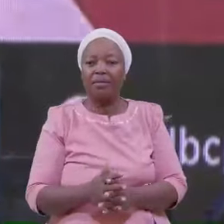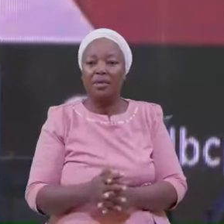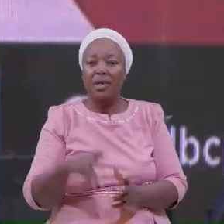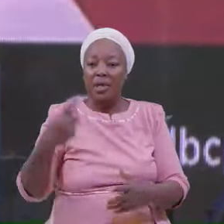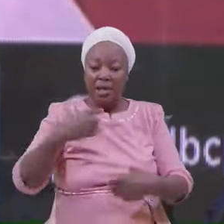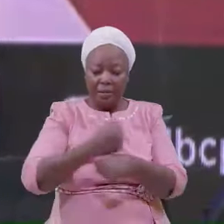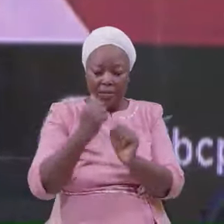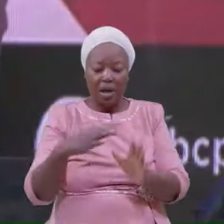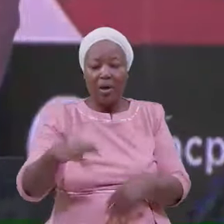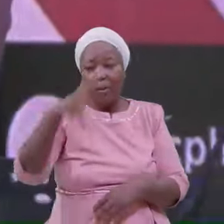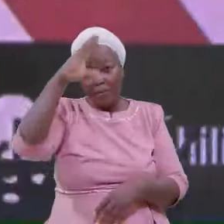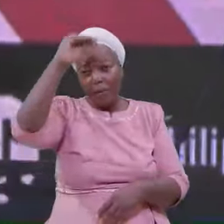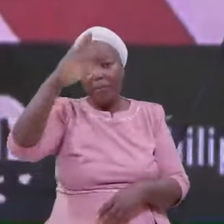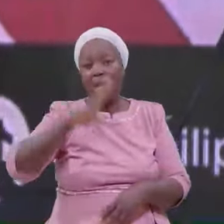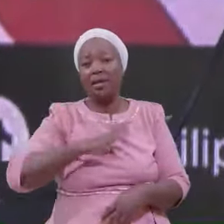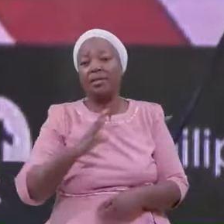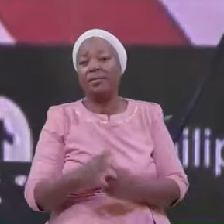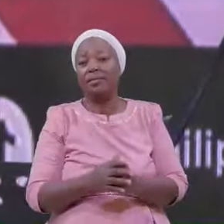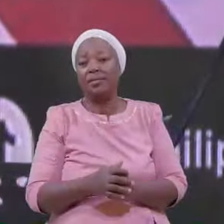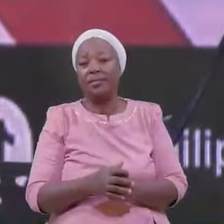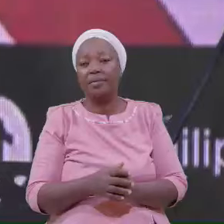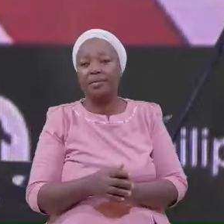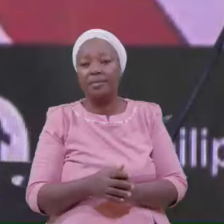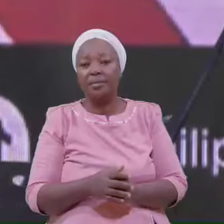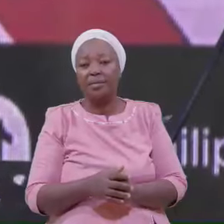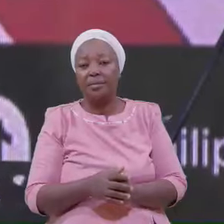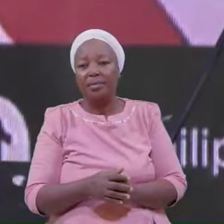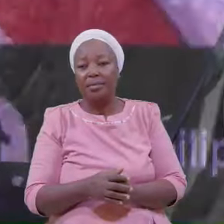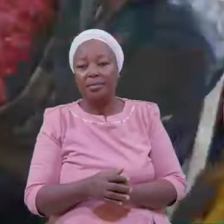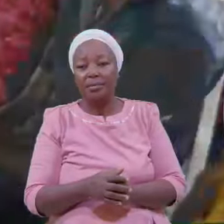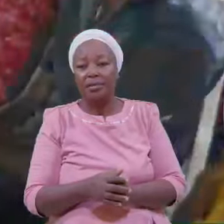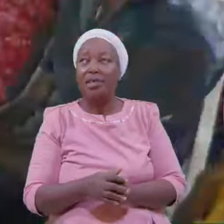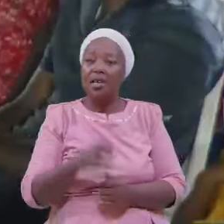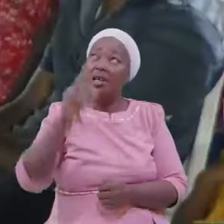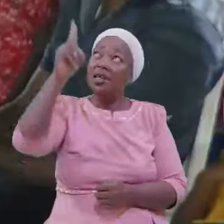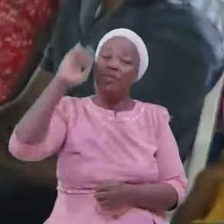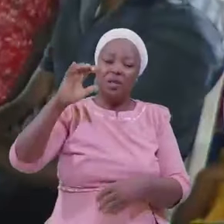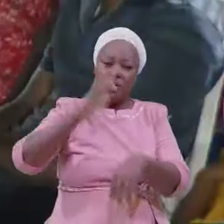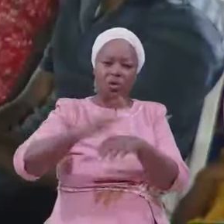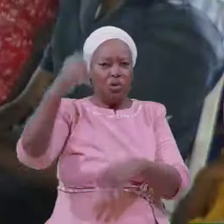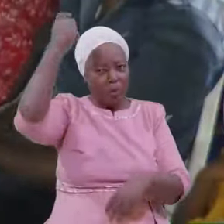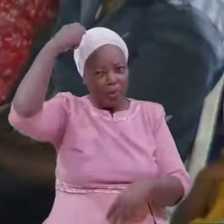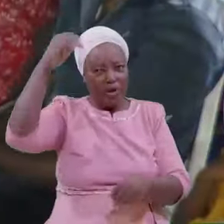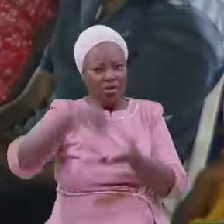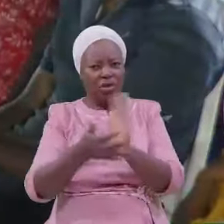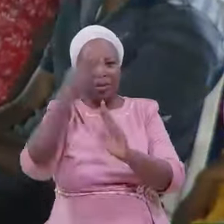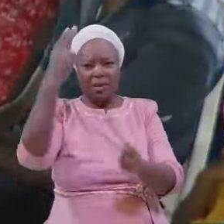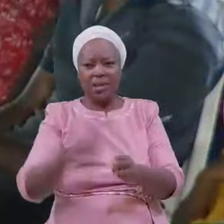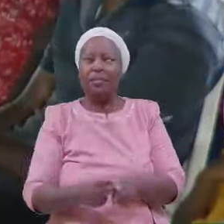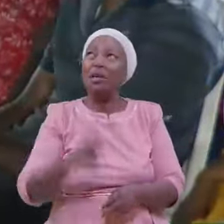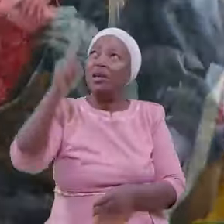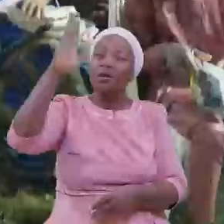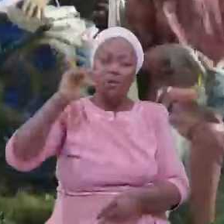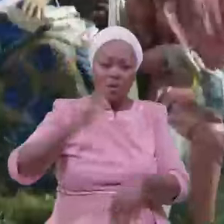man. Ang manglilikha ng tao. He'll touch your brain. Hihipuin he'll touch ang your iyong blood